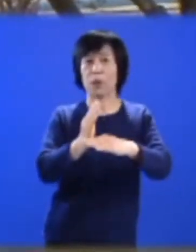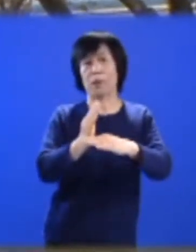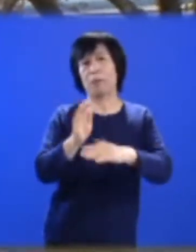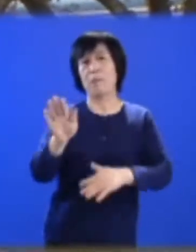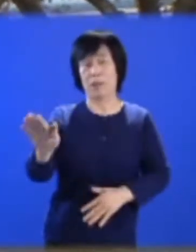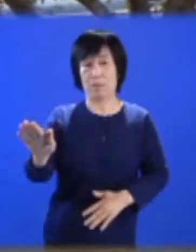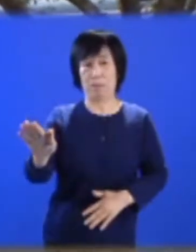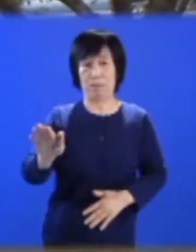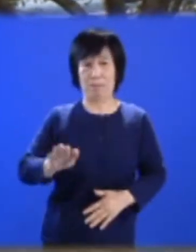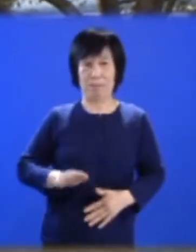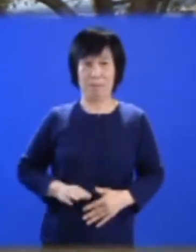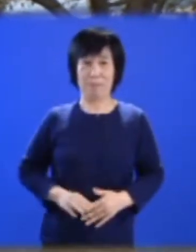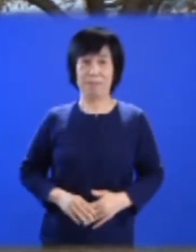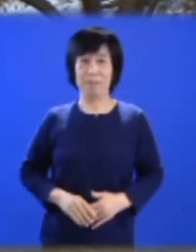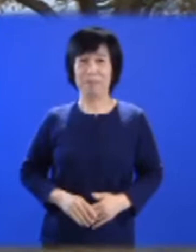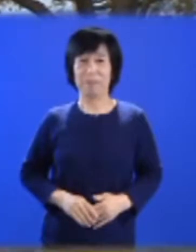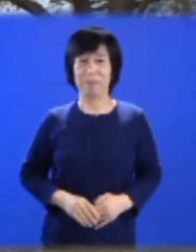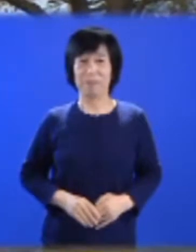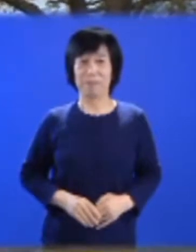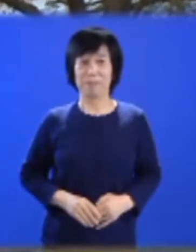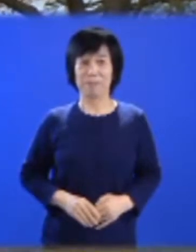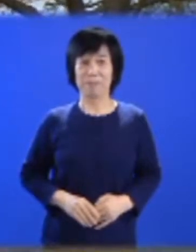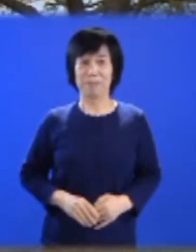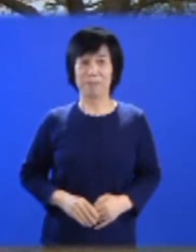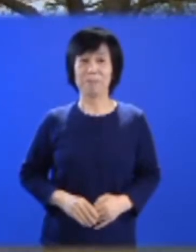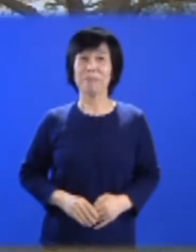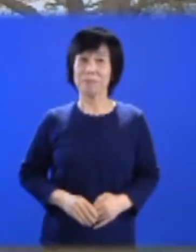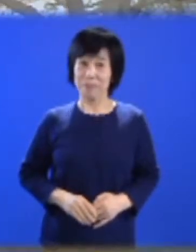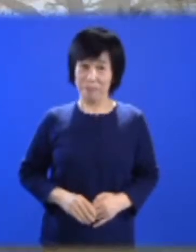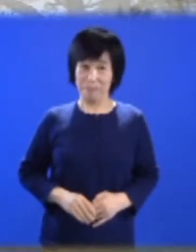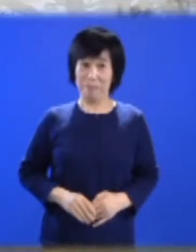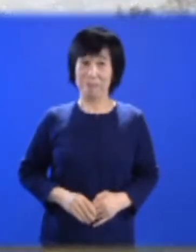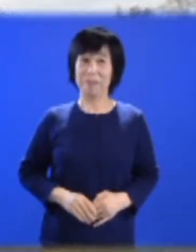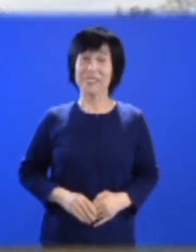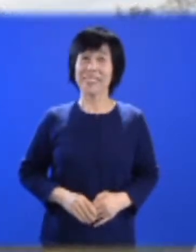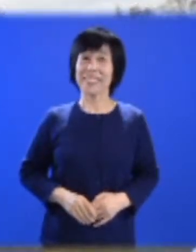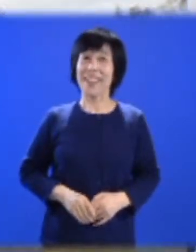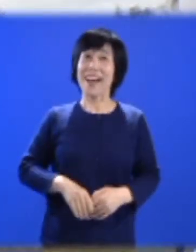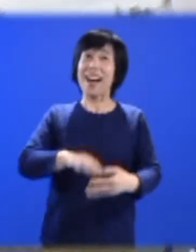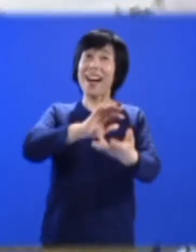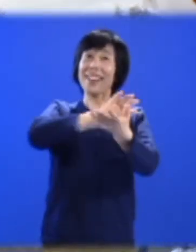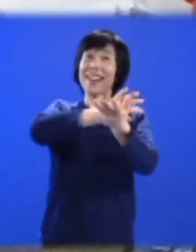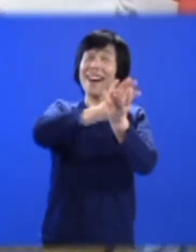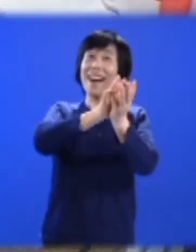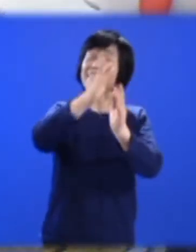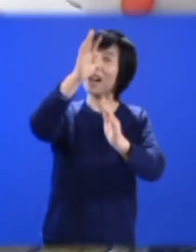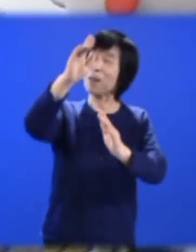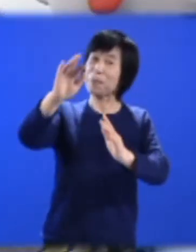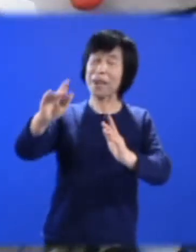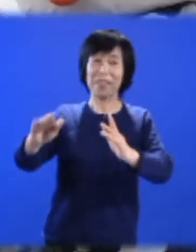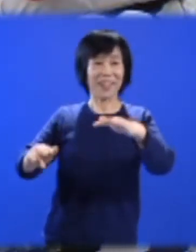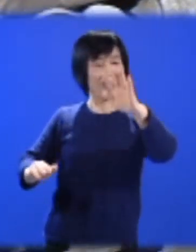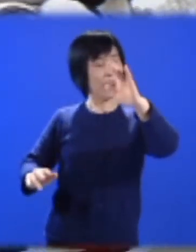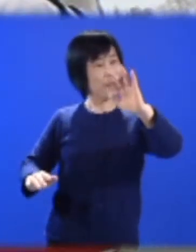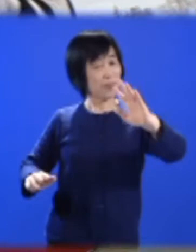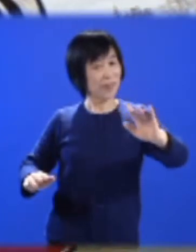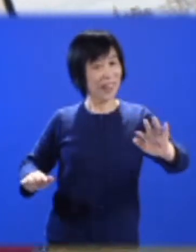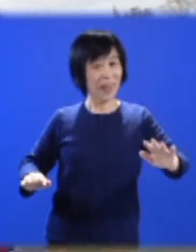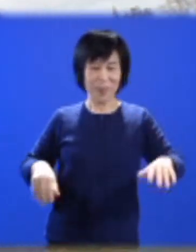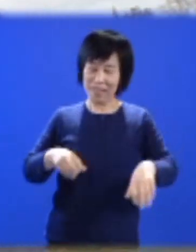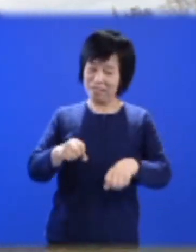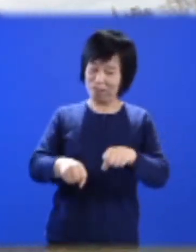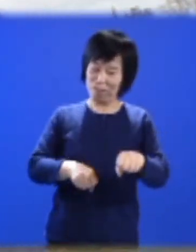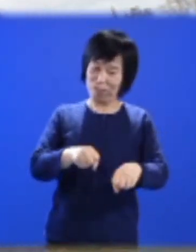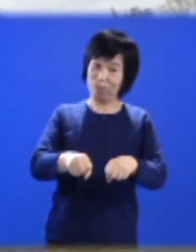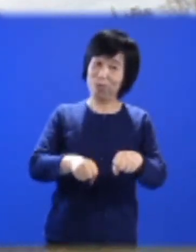600本以上もあるんですよ。桜の花びらが舞い散る中でのサイクリング最高